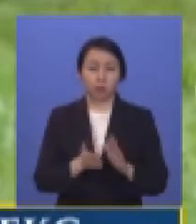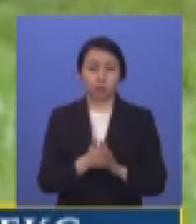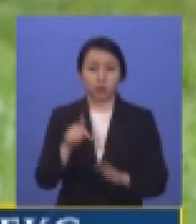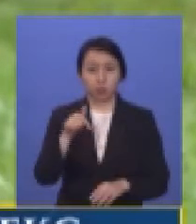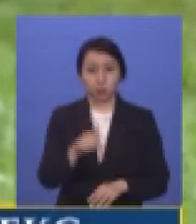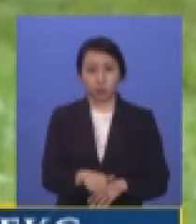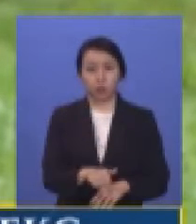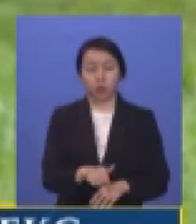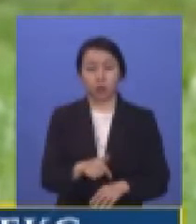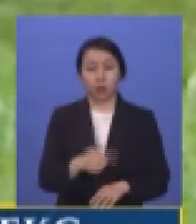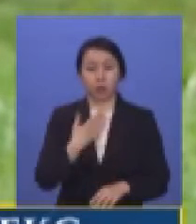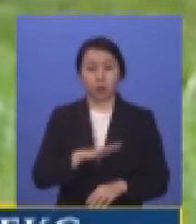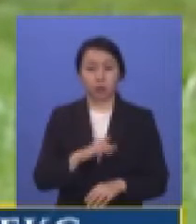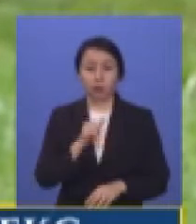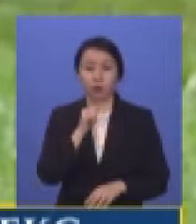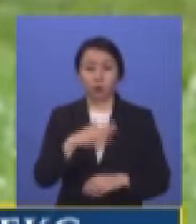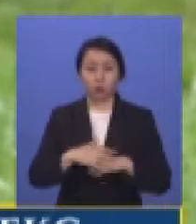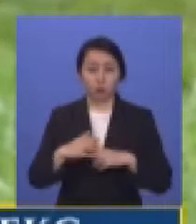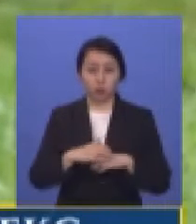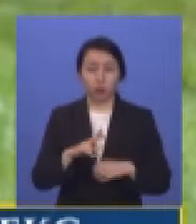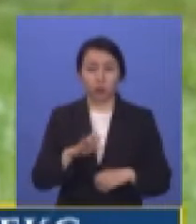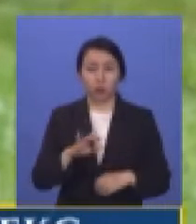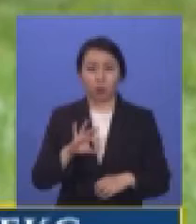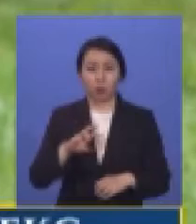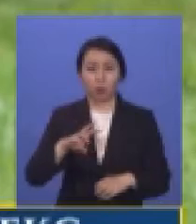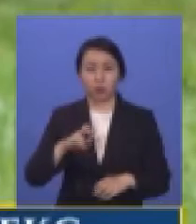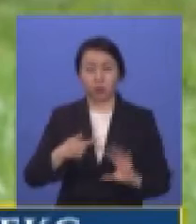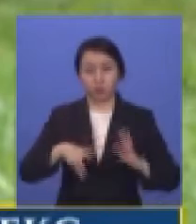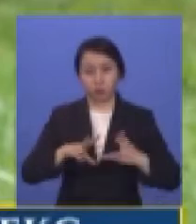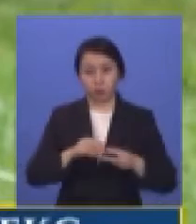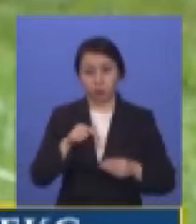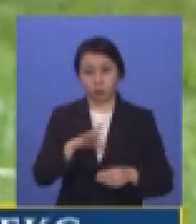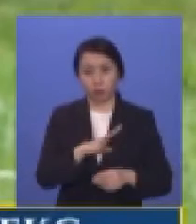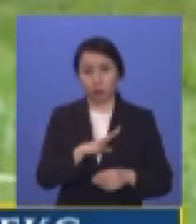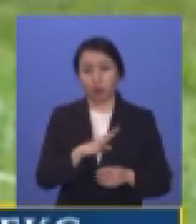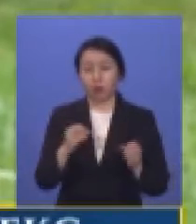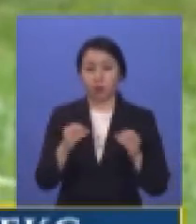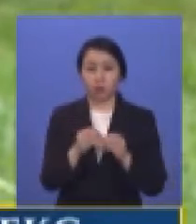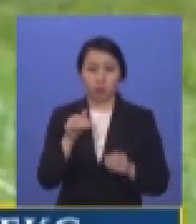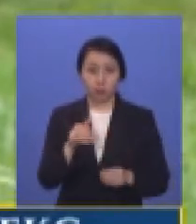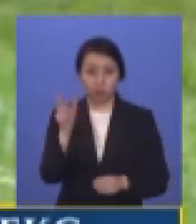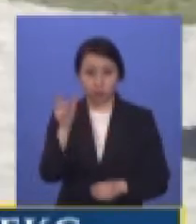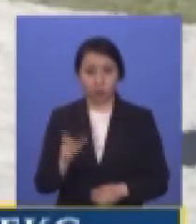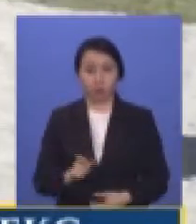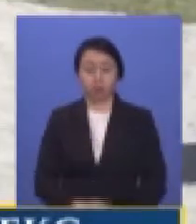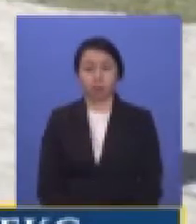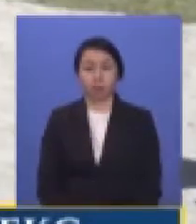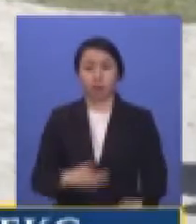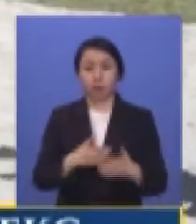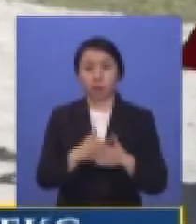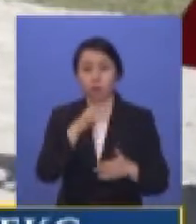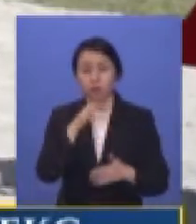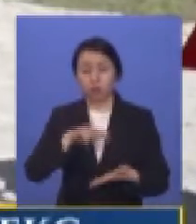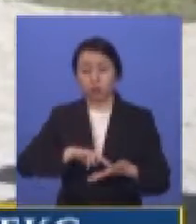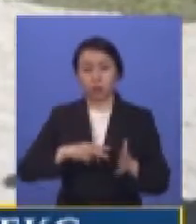сюда съезжались неравнодушные из Кокшетау, Кургана и Омска. В результате здесь собралось 10 тысяч человек. В ближайшее время